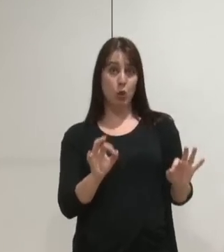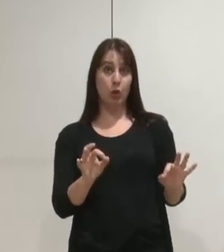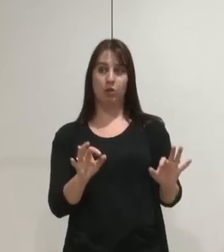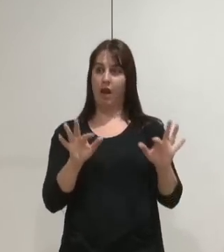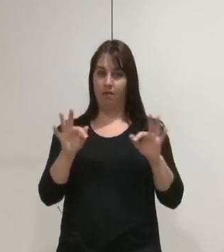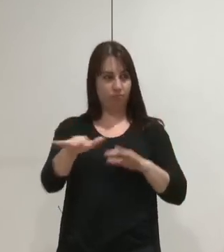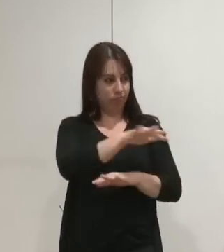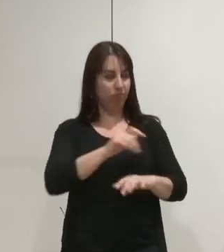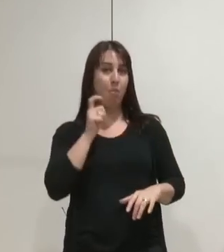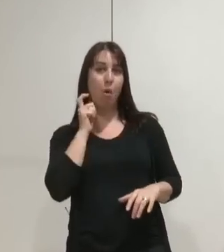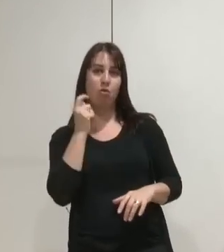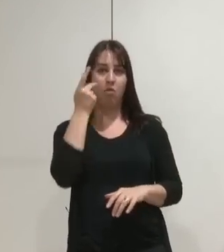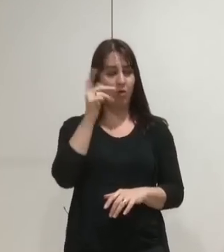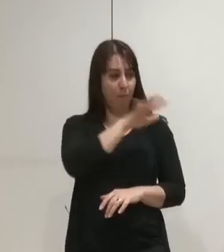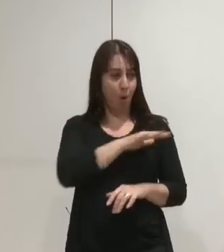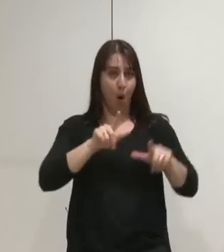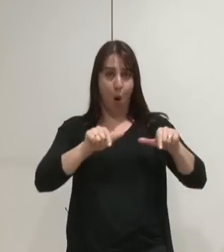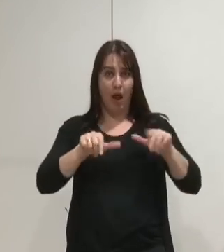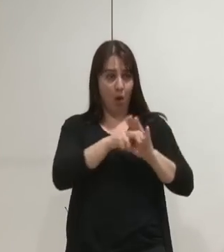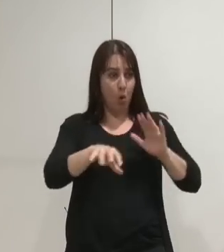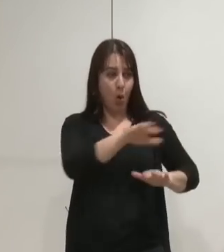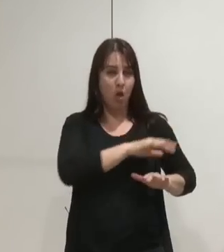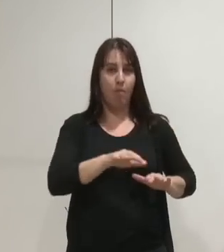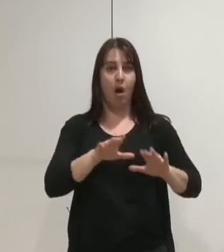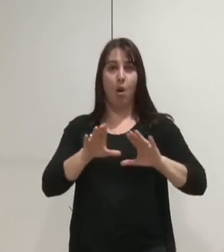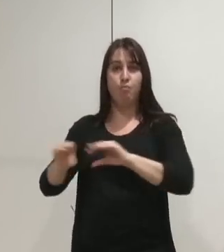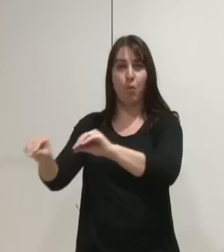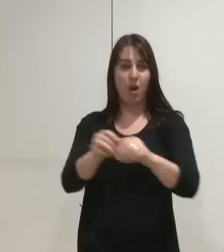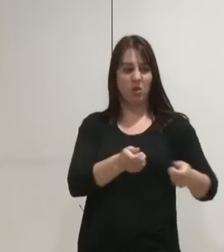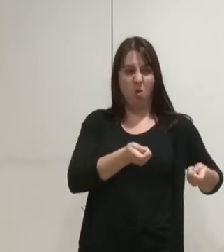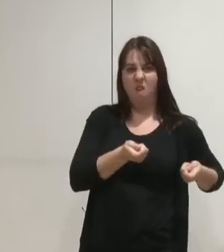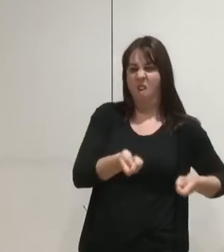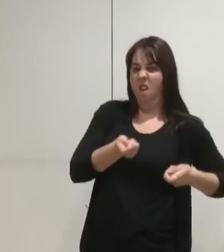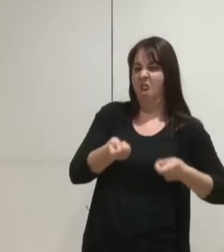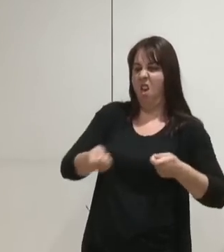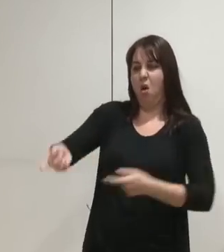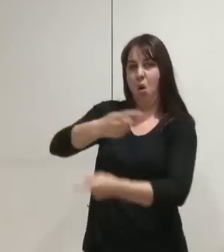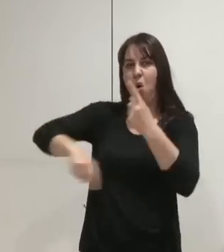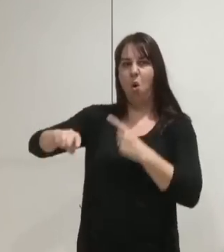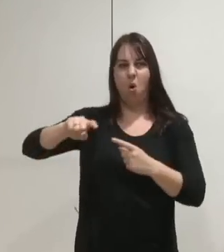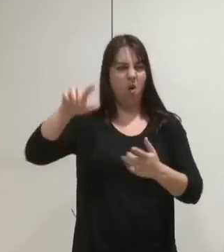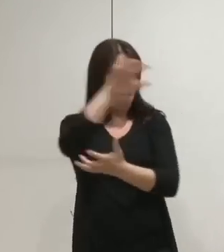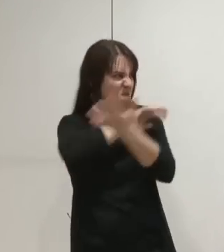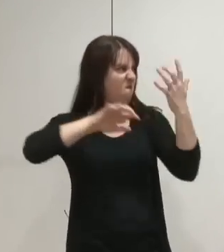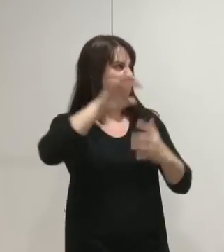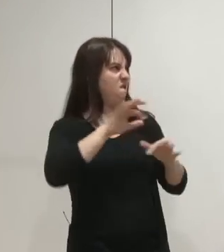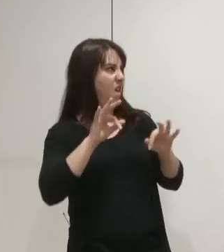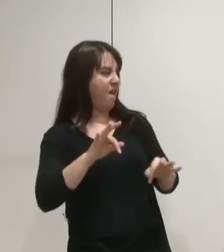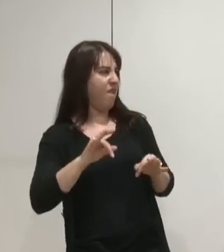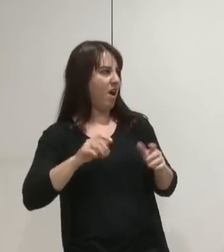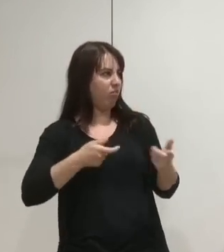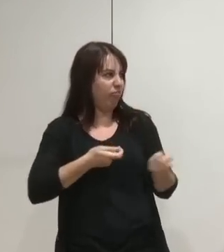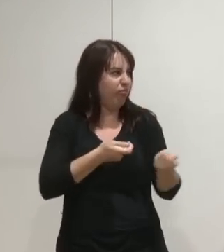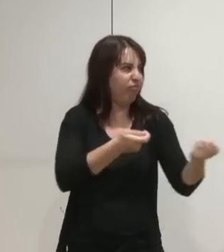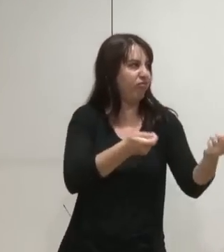notables locaux qui ont poussé qui ont pousser le peuple à l'émeute parce qu'effectivement en se voyant privé de certaines